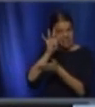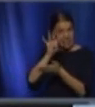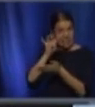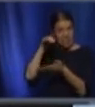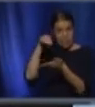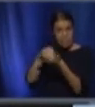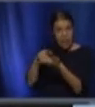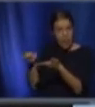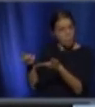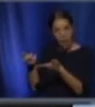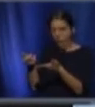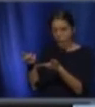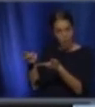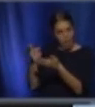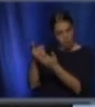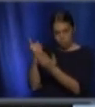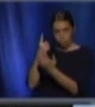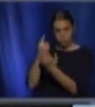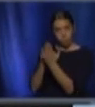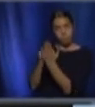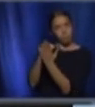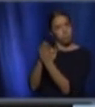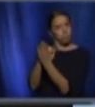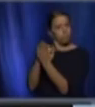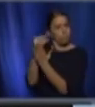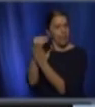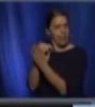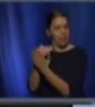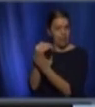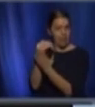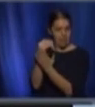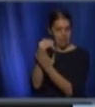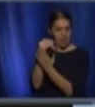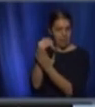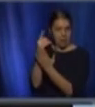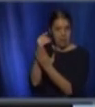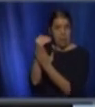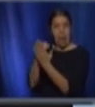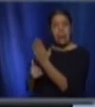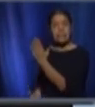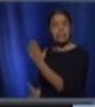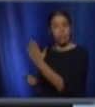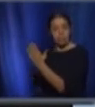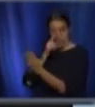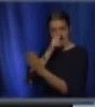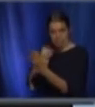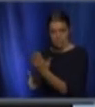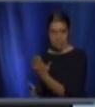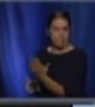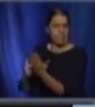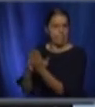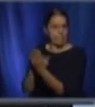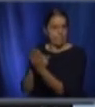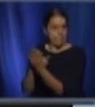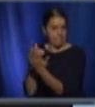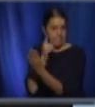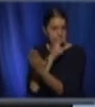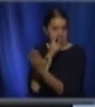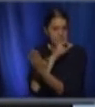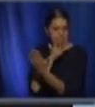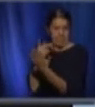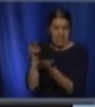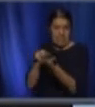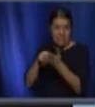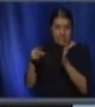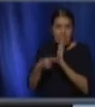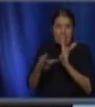de la pression sur notre réseau de la santé parce qu'on a plus de cas, mais en plus, on n'est pas capable de baisser notre liste